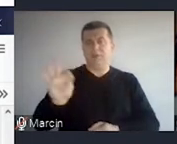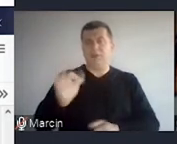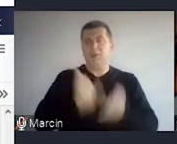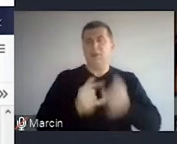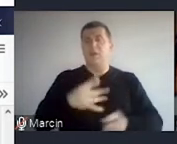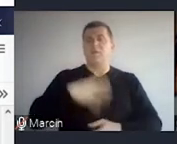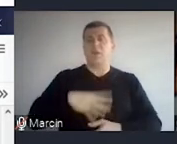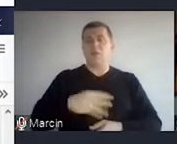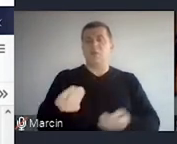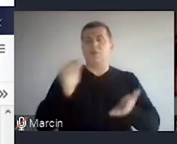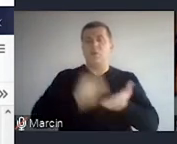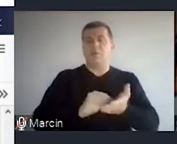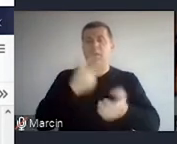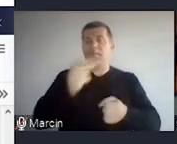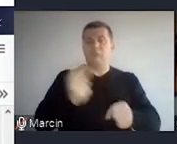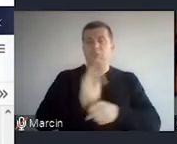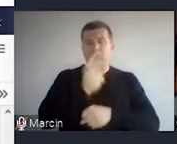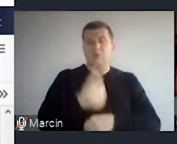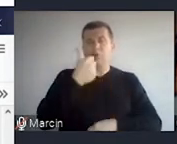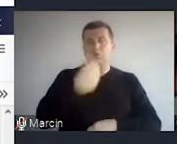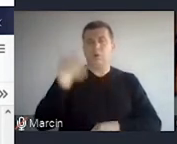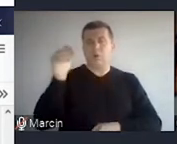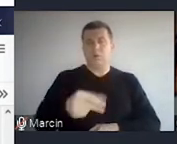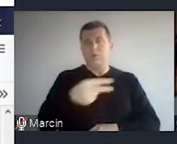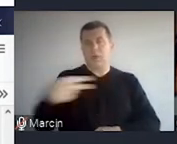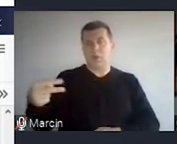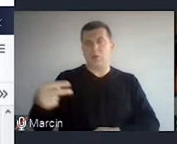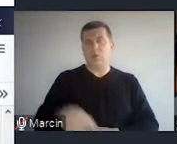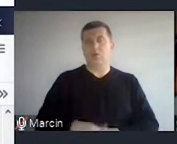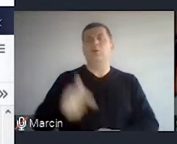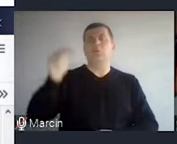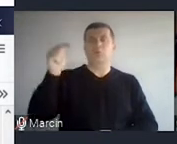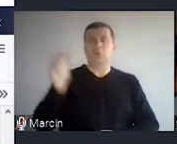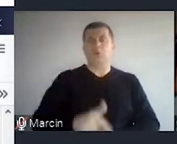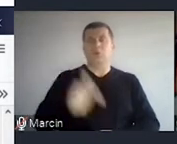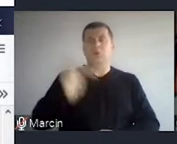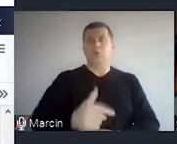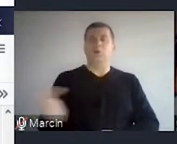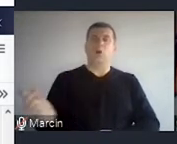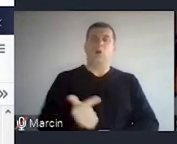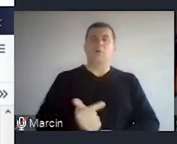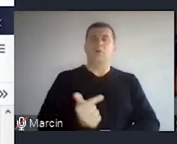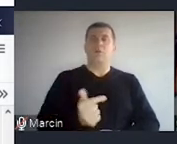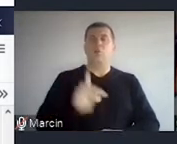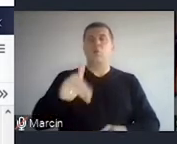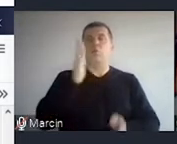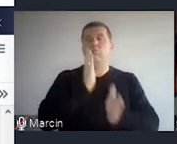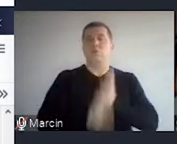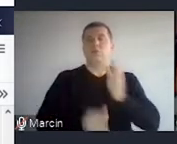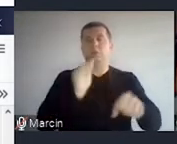jego dofinansowania nie przekracza 100 tysięcy euro, musi być obowiązkowo rozliczany uproszczonymi